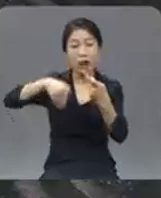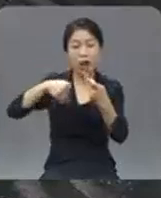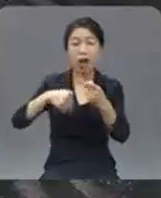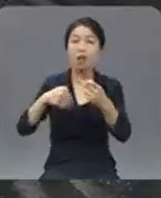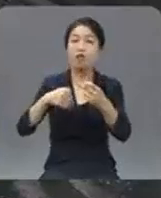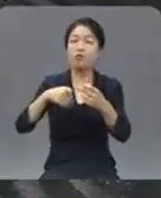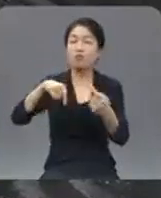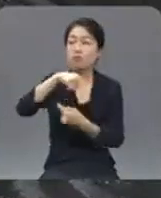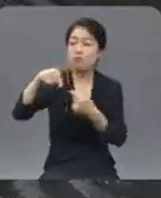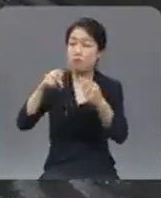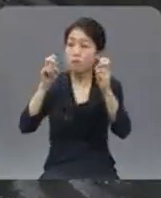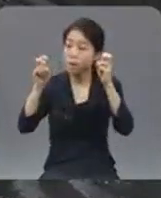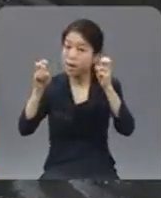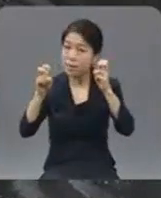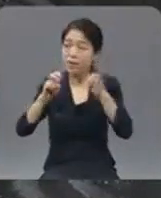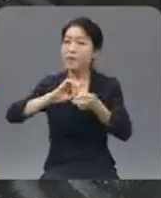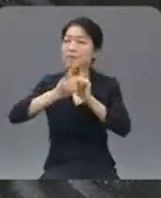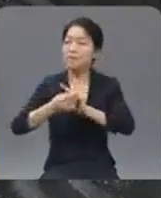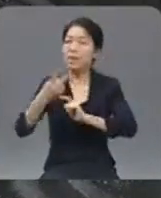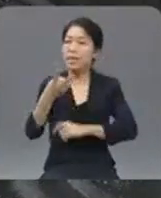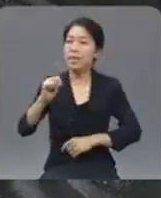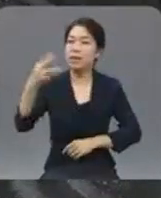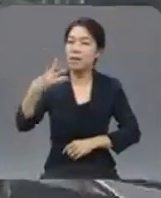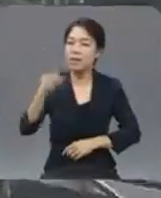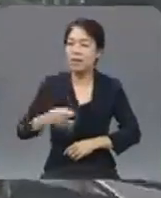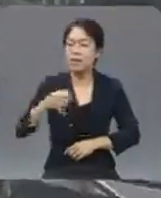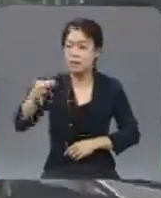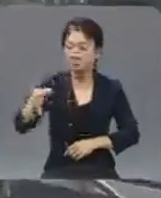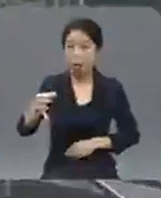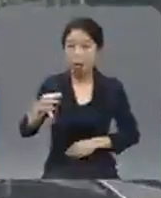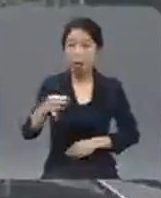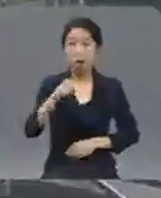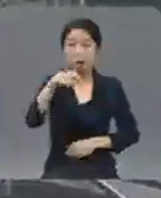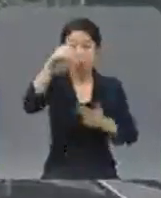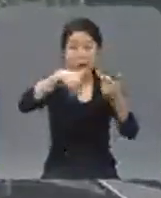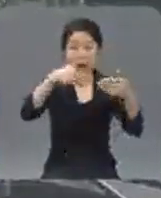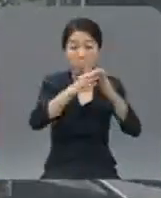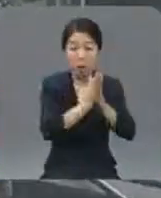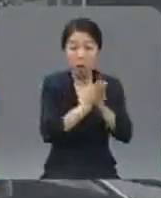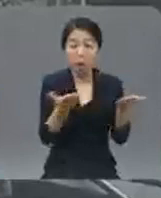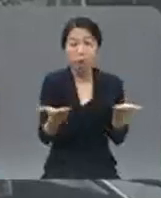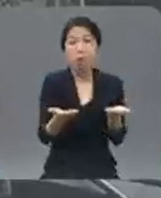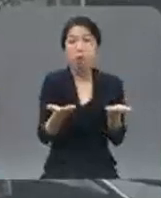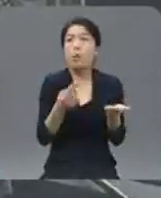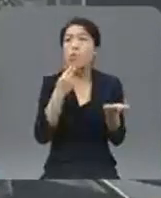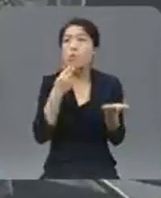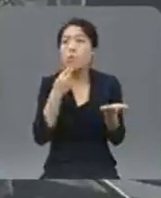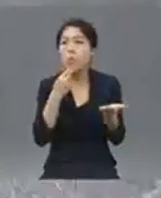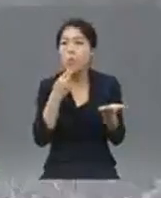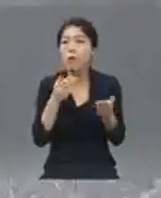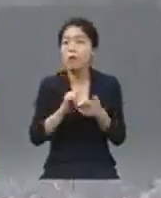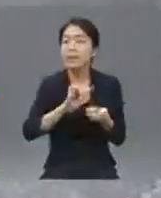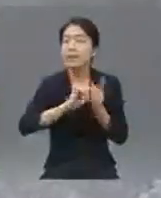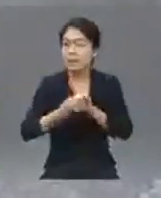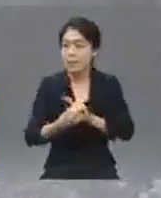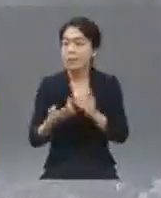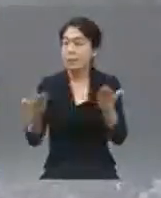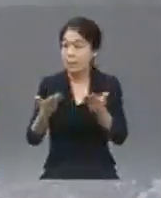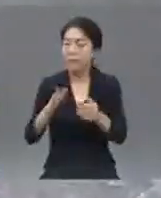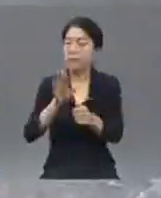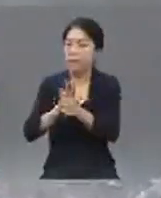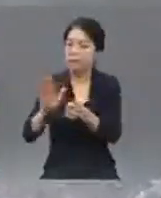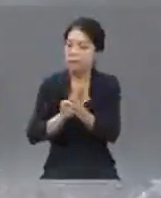폐광대책비로 2억 3천만원을 지급하고 탄광이 없어져 직장을 잃은 탄광 근로자에게도 전업 준비금과